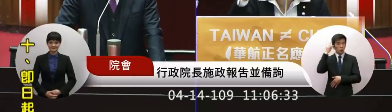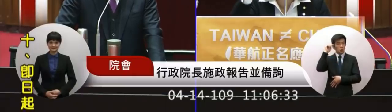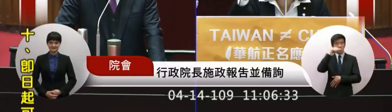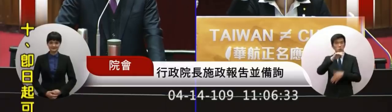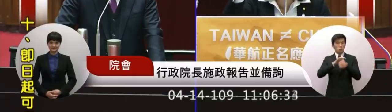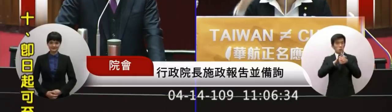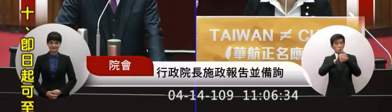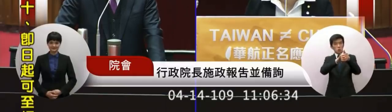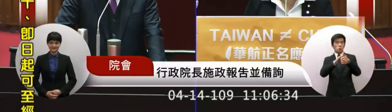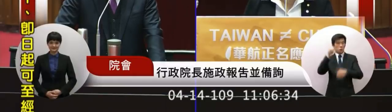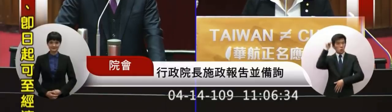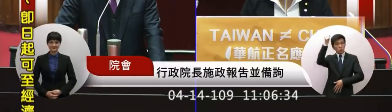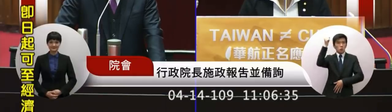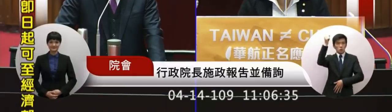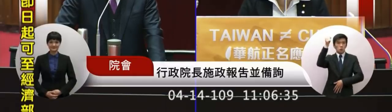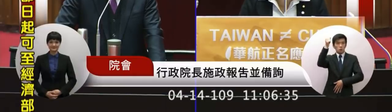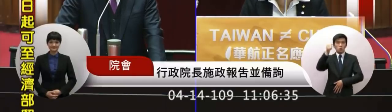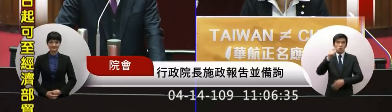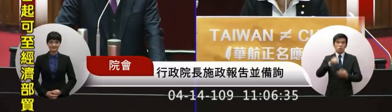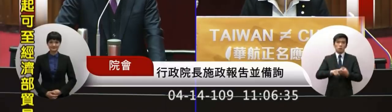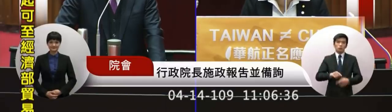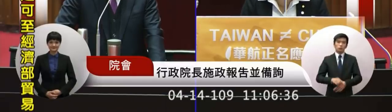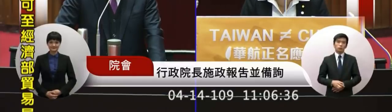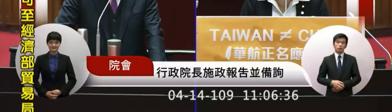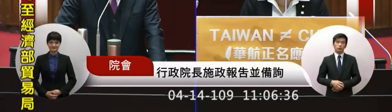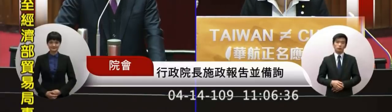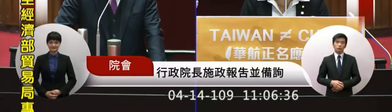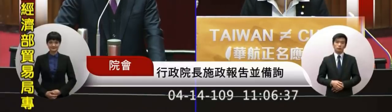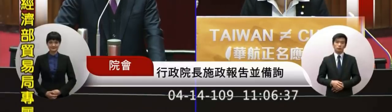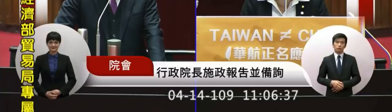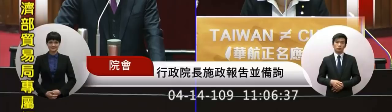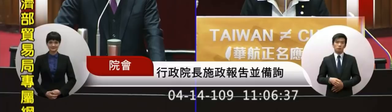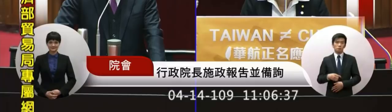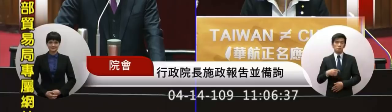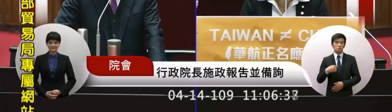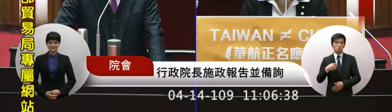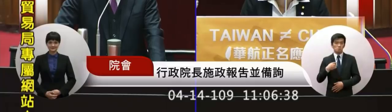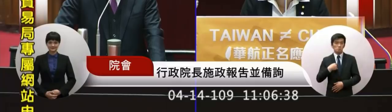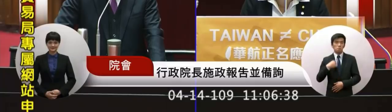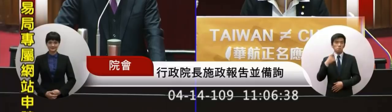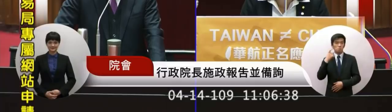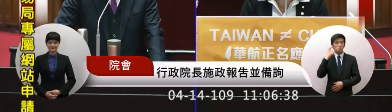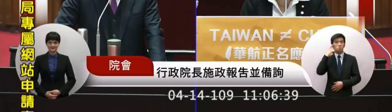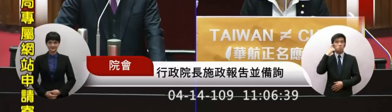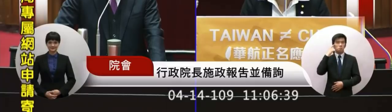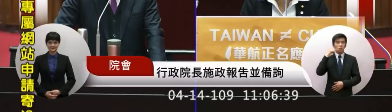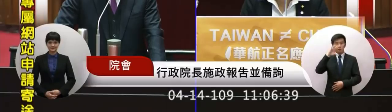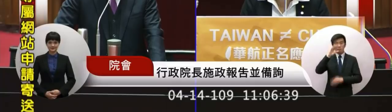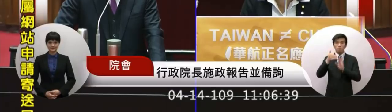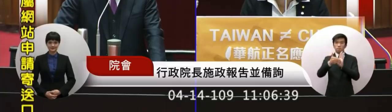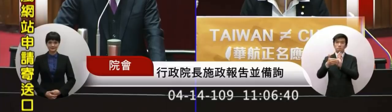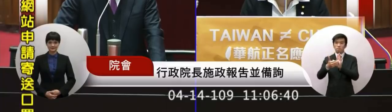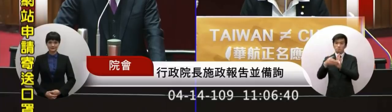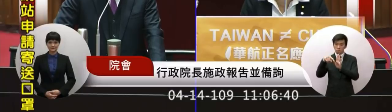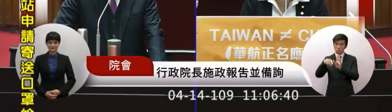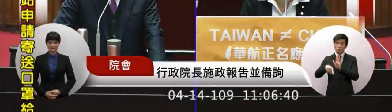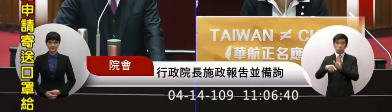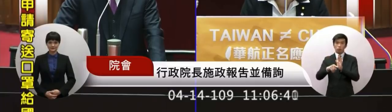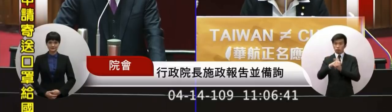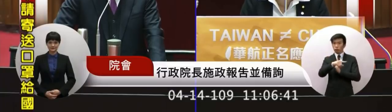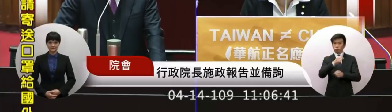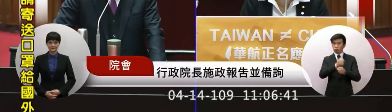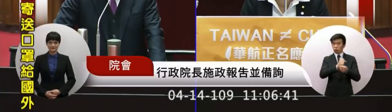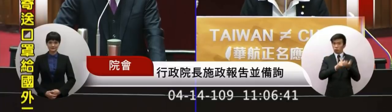號衝衝衝所以在這裡的當中我覺得在這個我們的防疫你做得